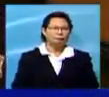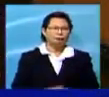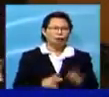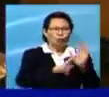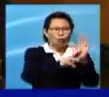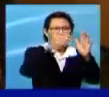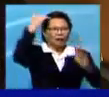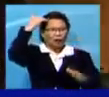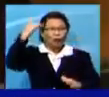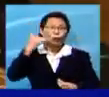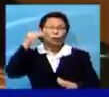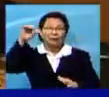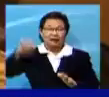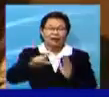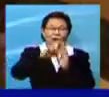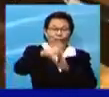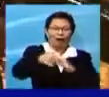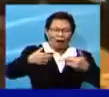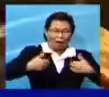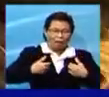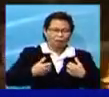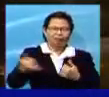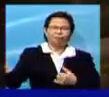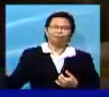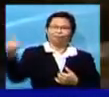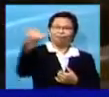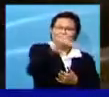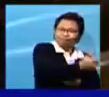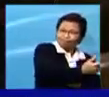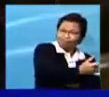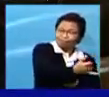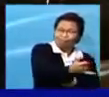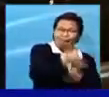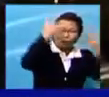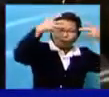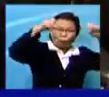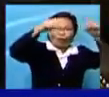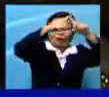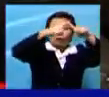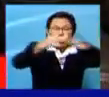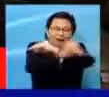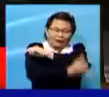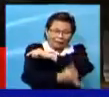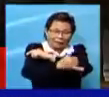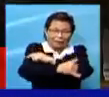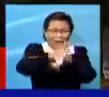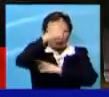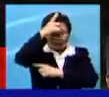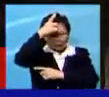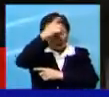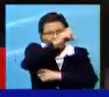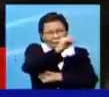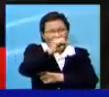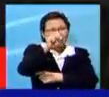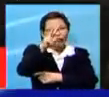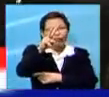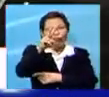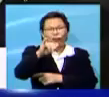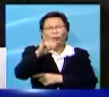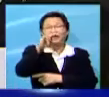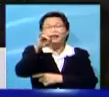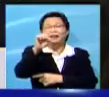Wakil Korea Selatan itu kemudiannya turut mengadakan kunjungan hormat ke atas Yang di-Pertua Dewan Negara, Datuk Seri S.A.